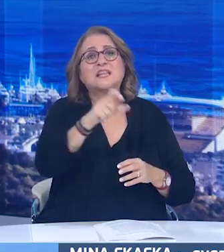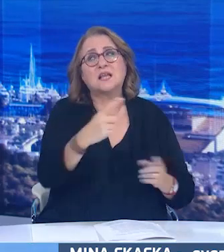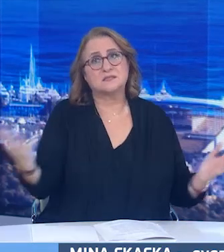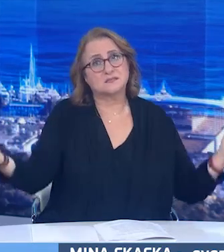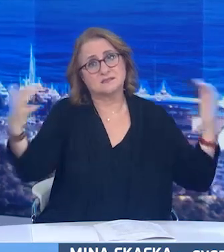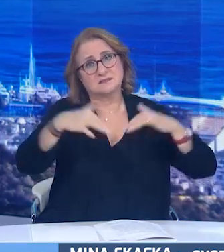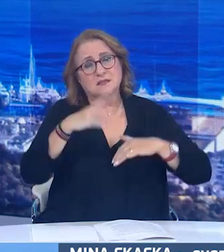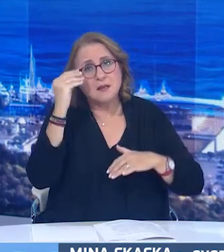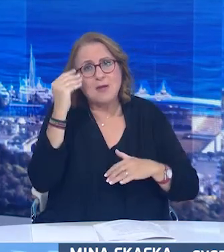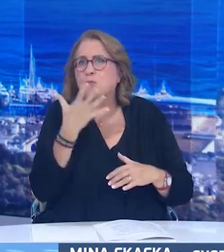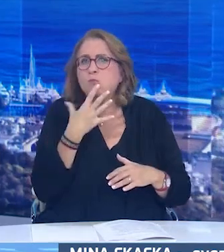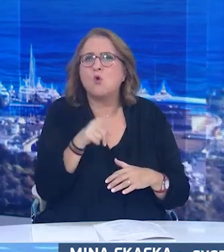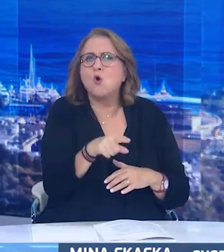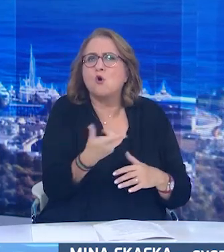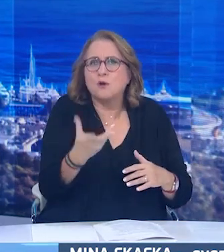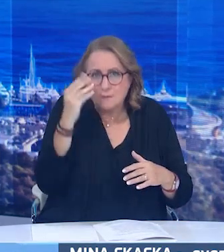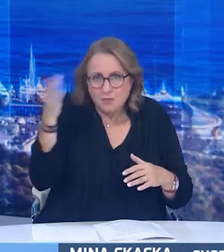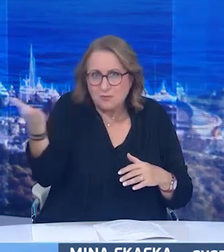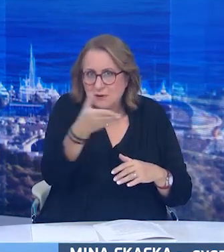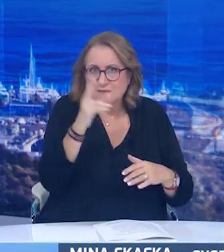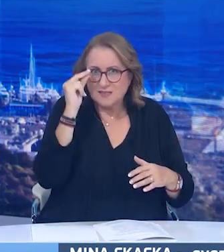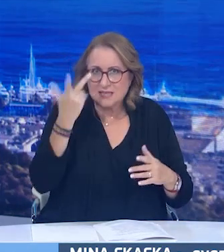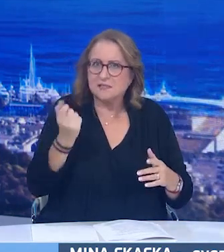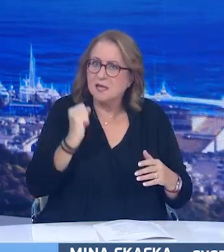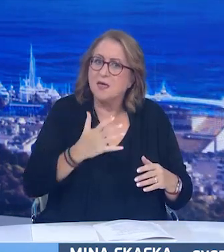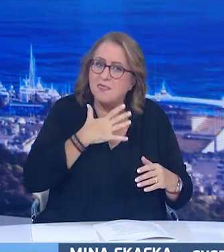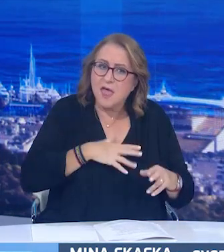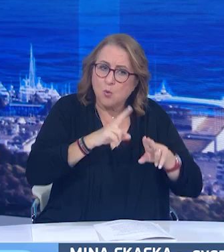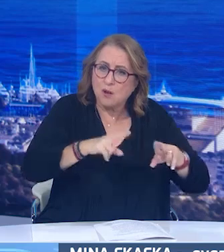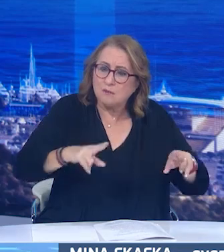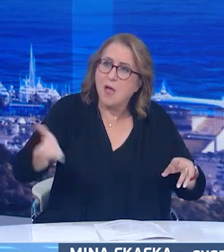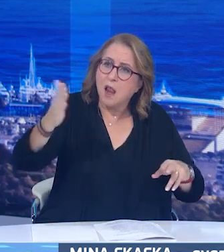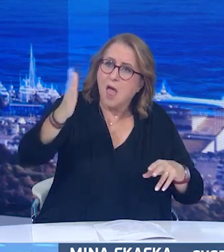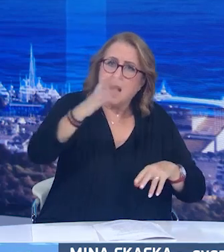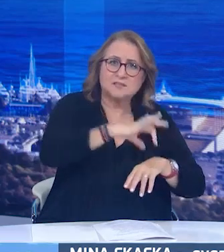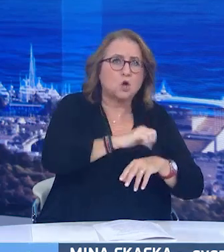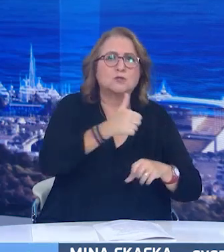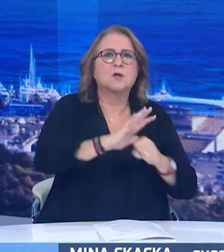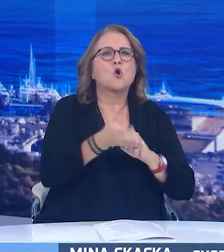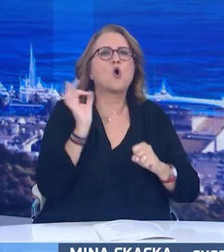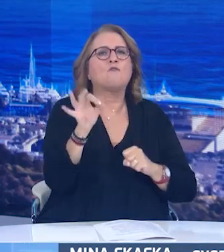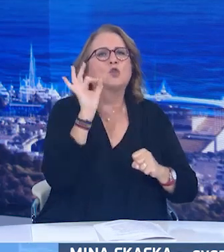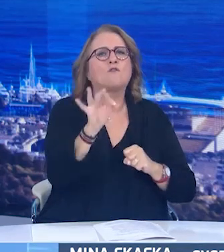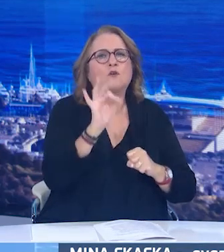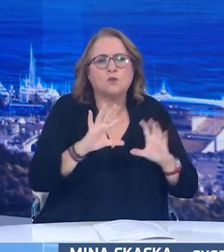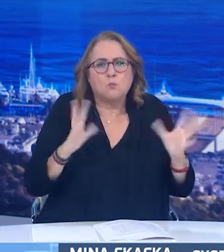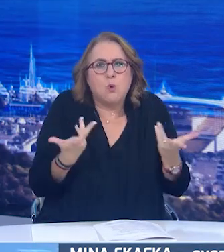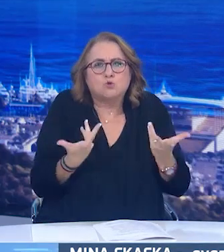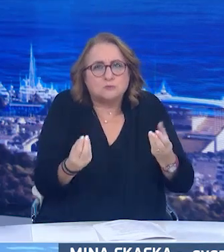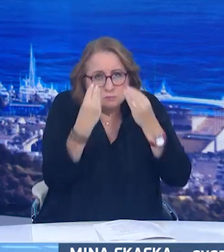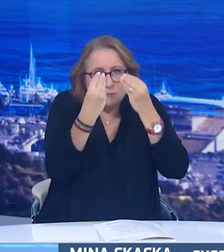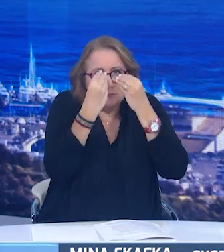έχουν και τα κανονικά περιστατικά για να μπορούν να κάνουν εκπαίδευση. Όπως το ίδιο ισχύει για τους ειδικευόμενους σε όλη την Ελλάδα, σε όλες τις